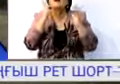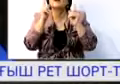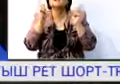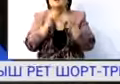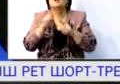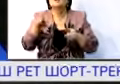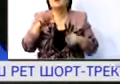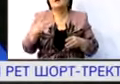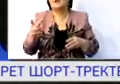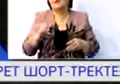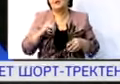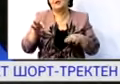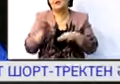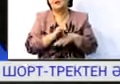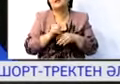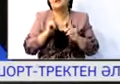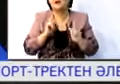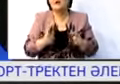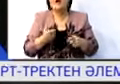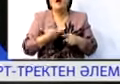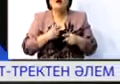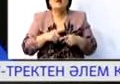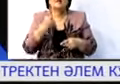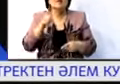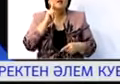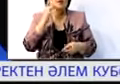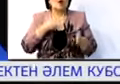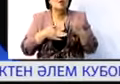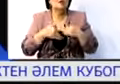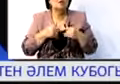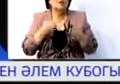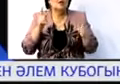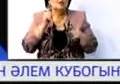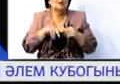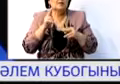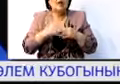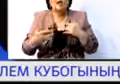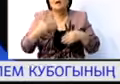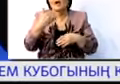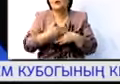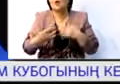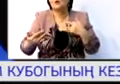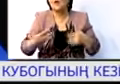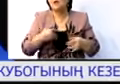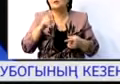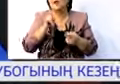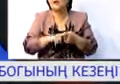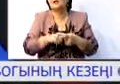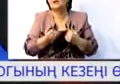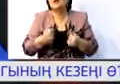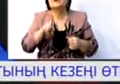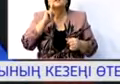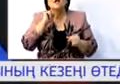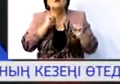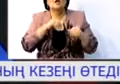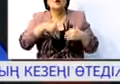кездесіп мәңгілік бірге болуға серттеседі. Алайда екі жастың қуанышы ұзаққа бармайды. Театр актерлері спектакль арқылы қорғансыз